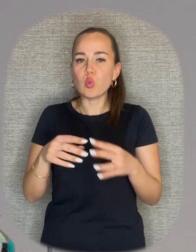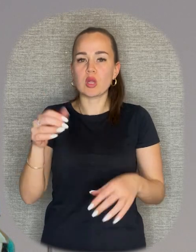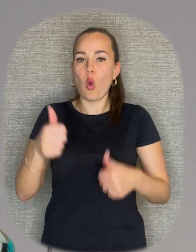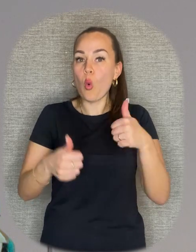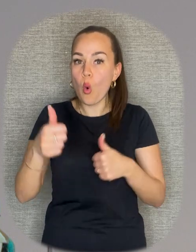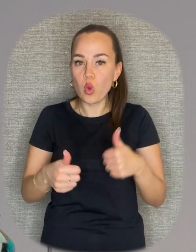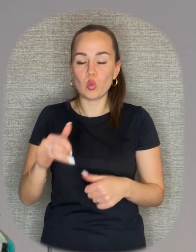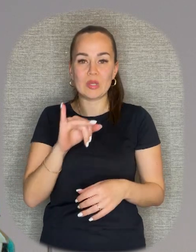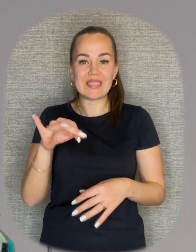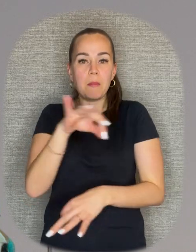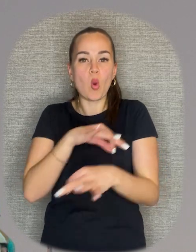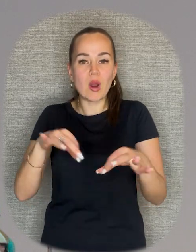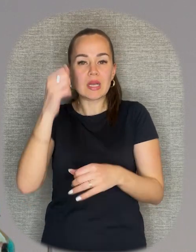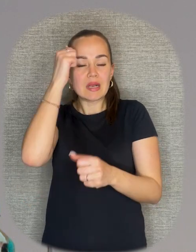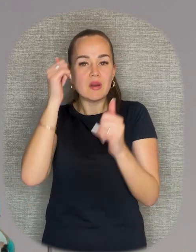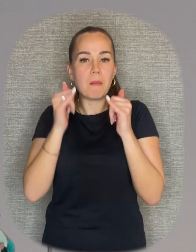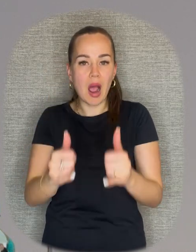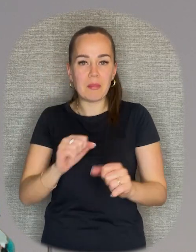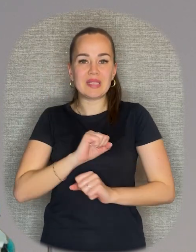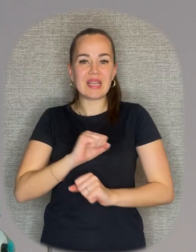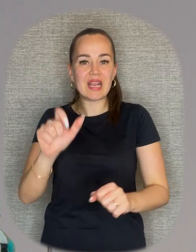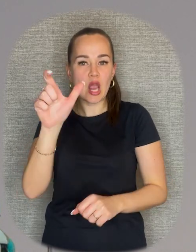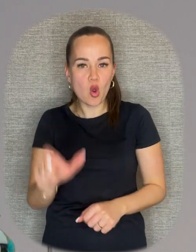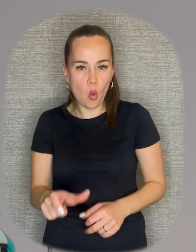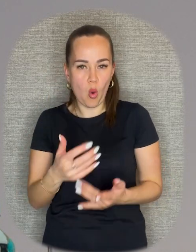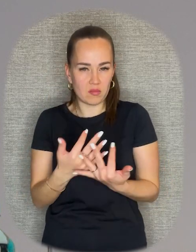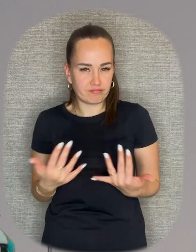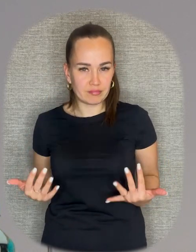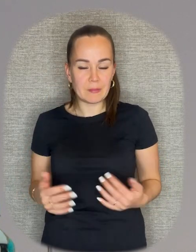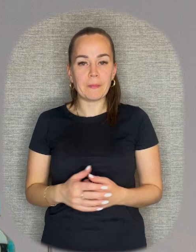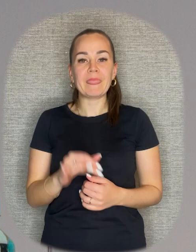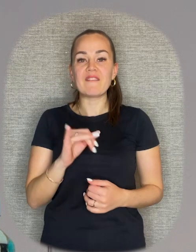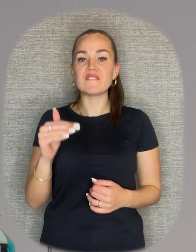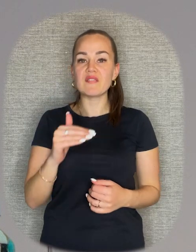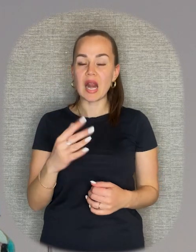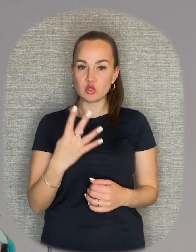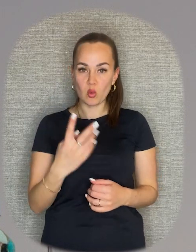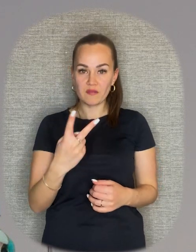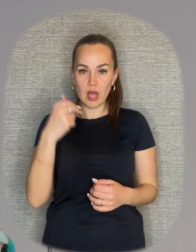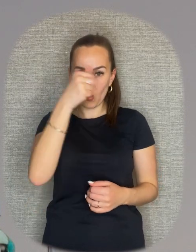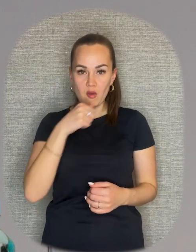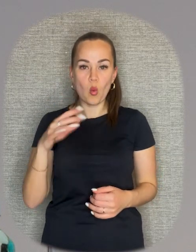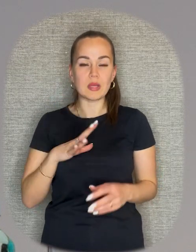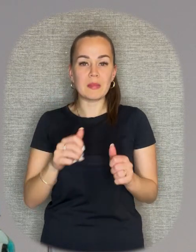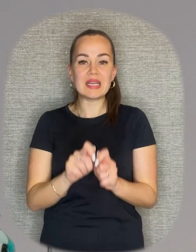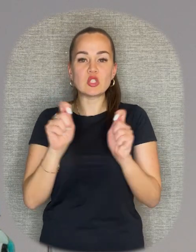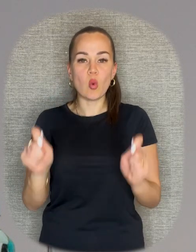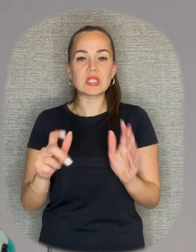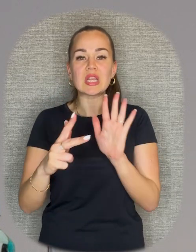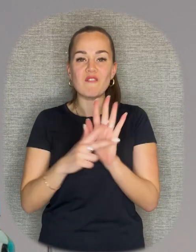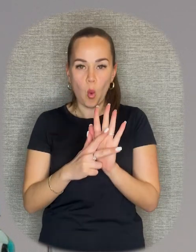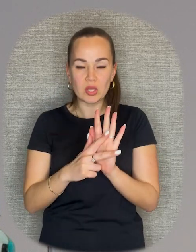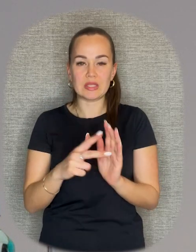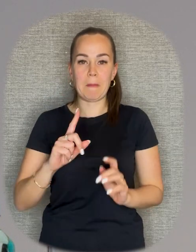конкурсы начинается проектирование памятников героям и мемориалов в феврале сорок второго года были